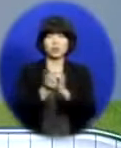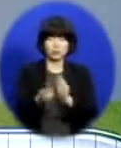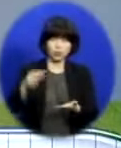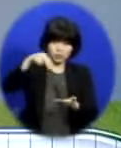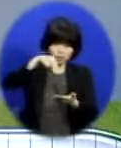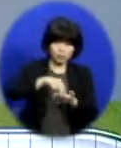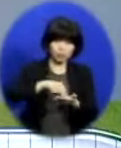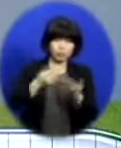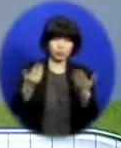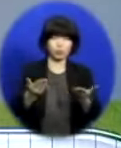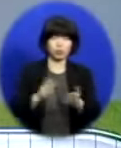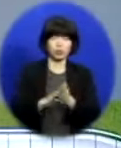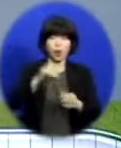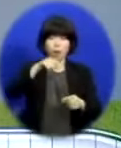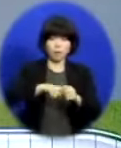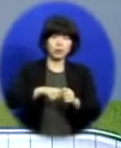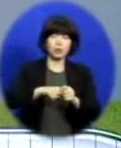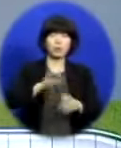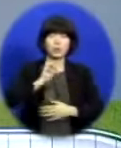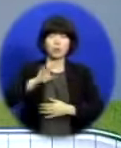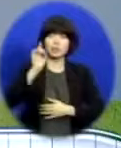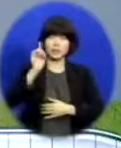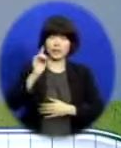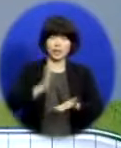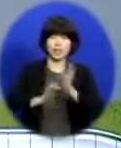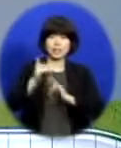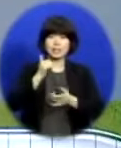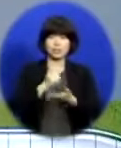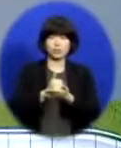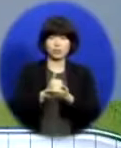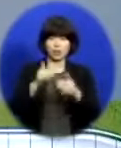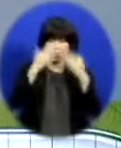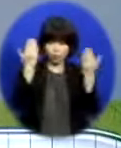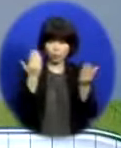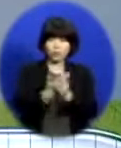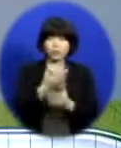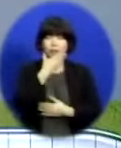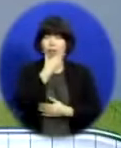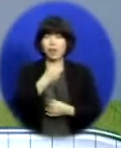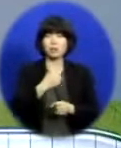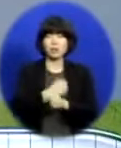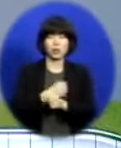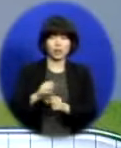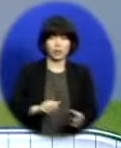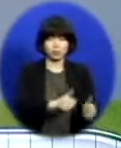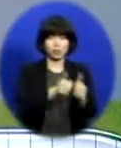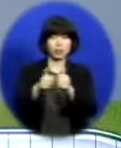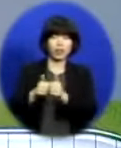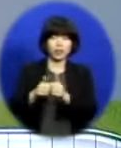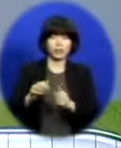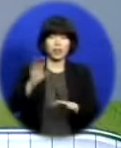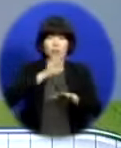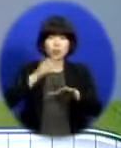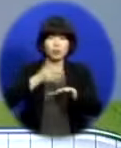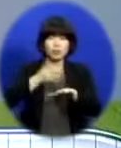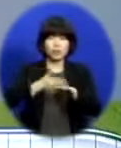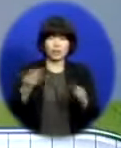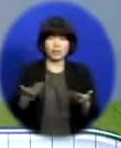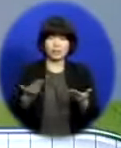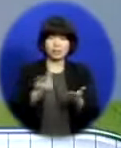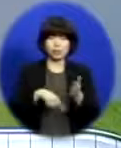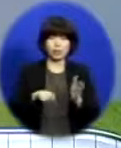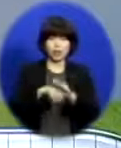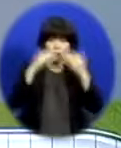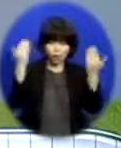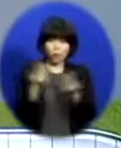드리고 목표는 오직 하아 예수님과 온전히 행복하게 동행하는 삶을 훈련하는 일을 위하여 온